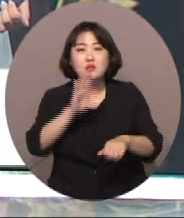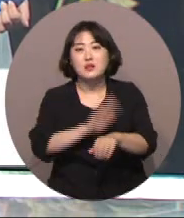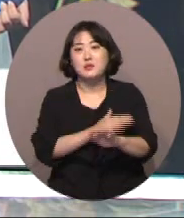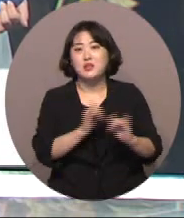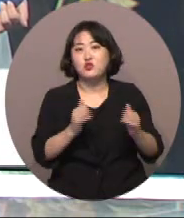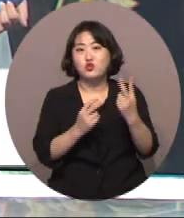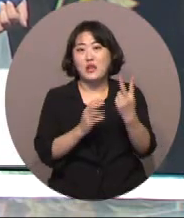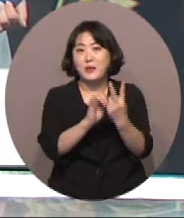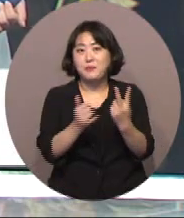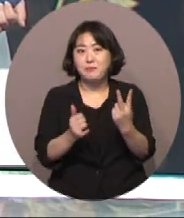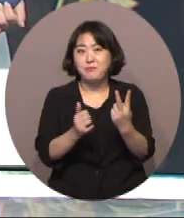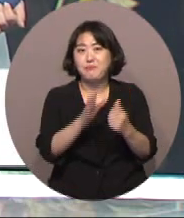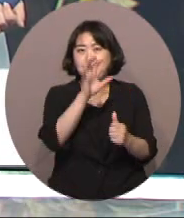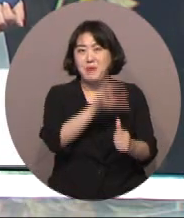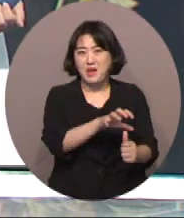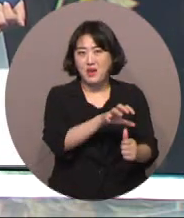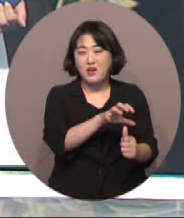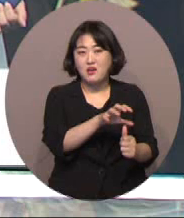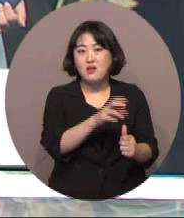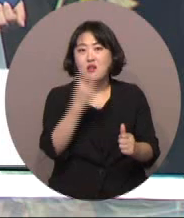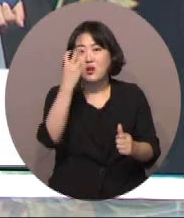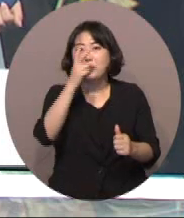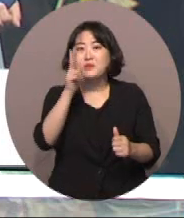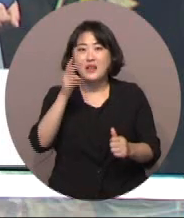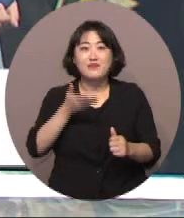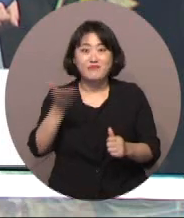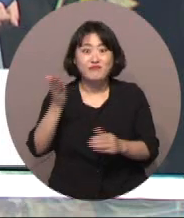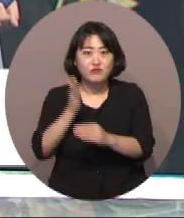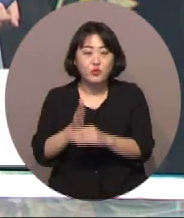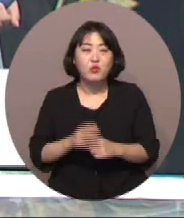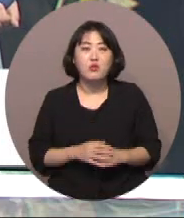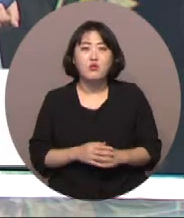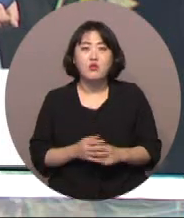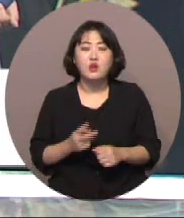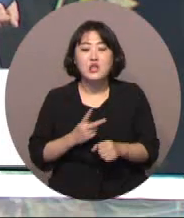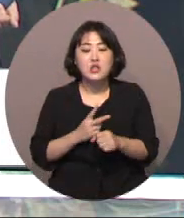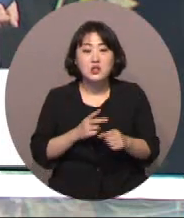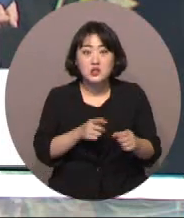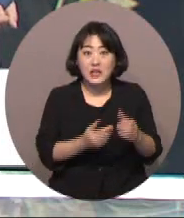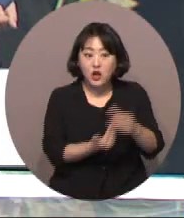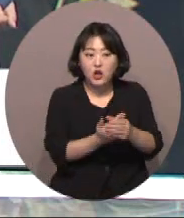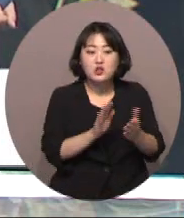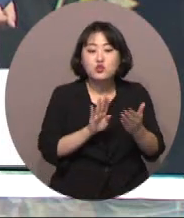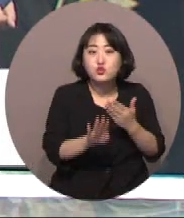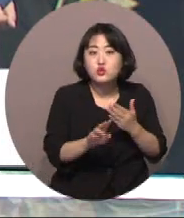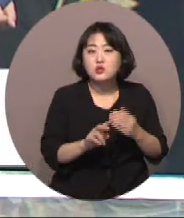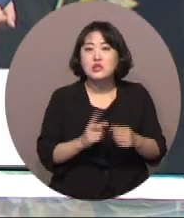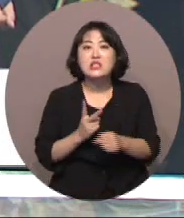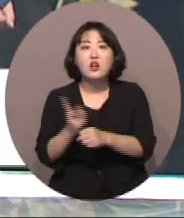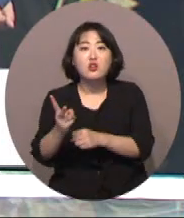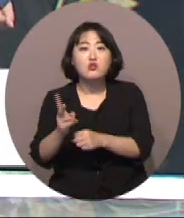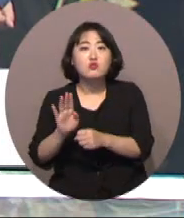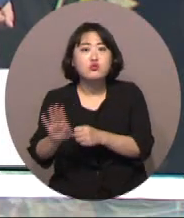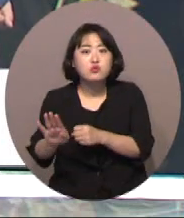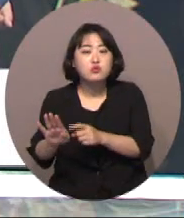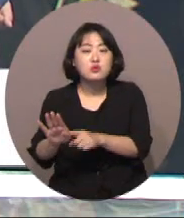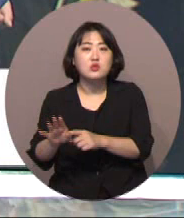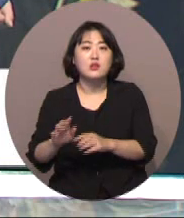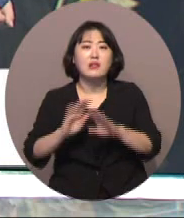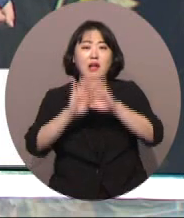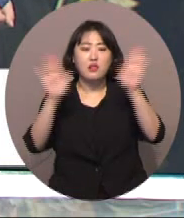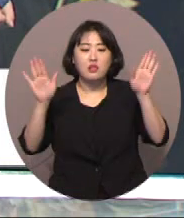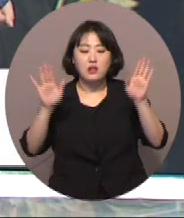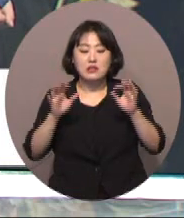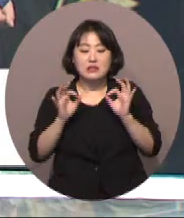명은 구속돼 검찰로 송치됐는데요. 그런데 이 사건 2년 뒤쯤 대전에서는 대낮에 은행 현금